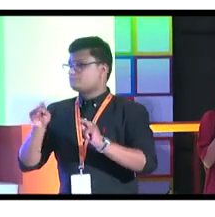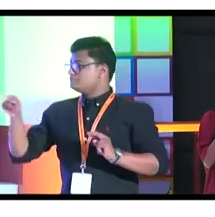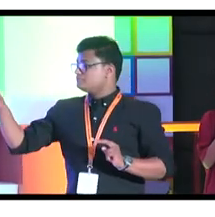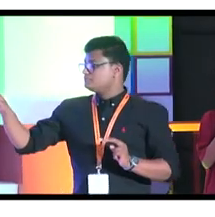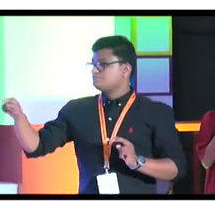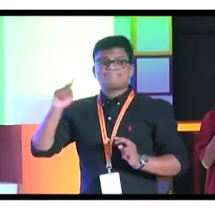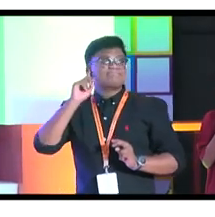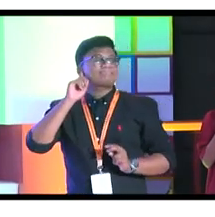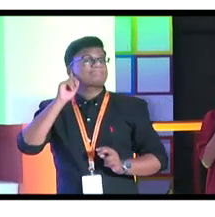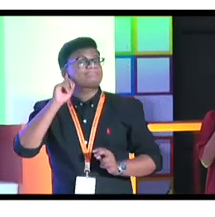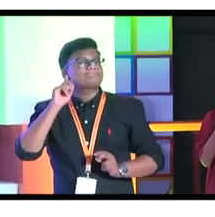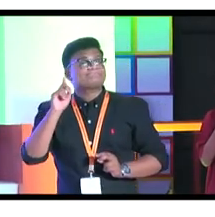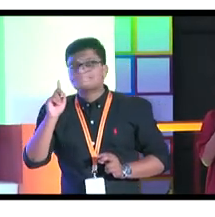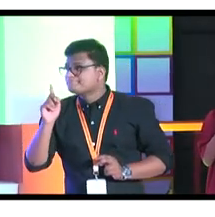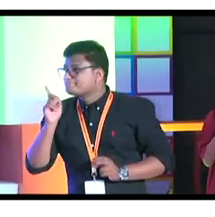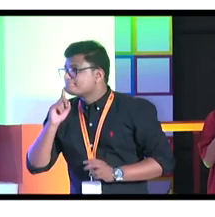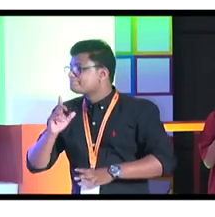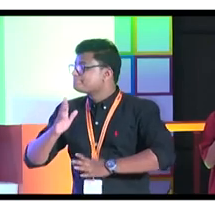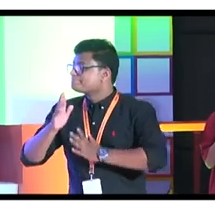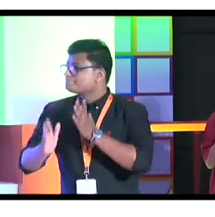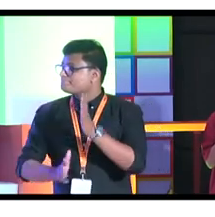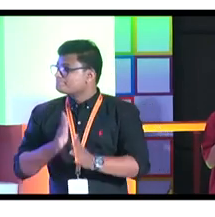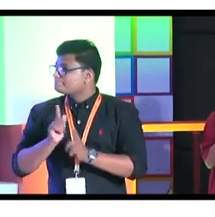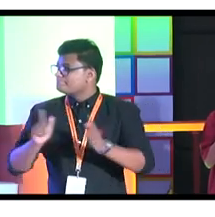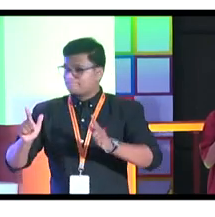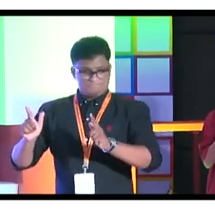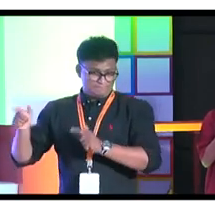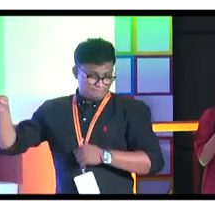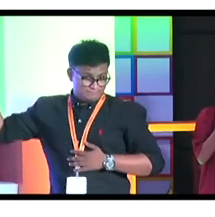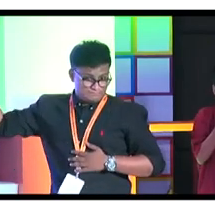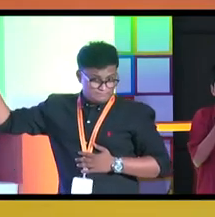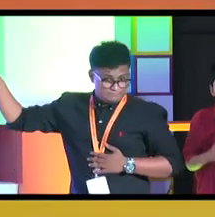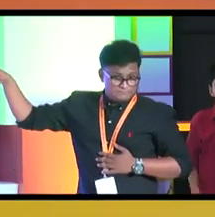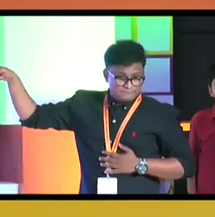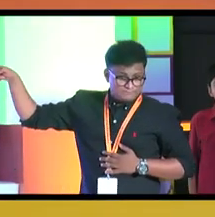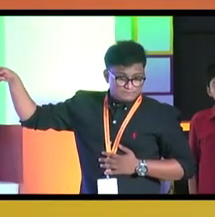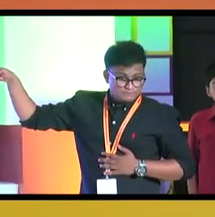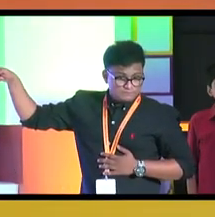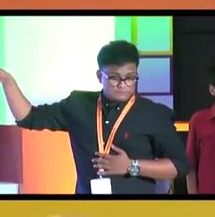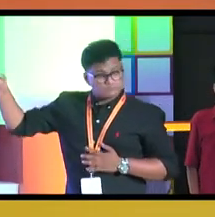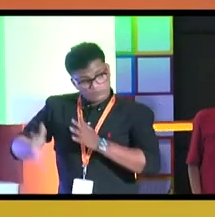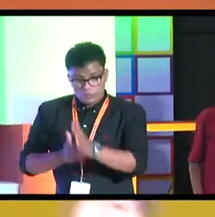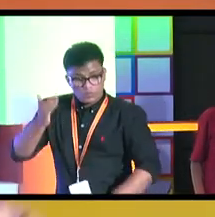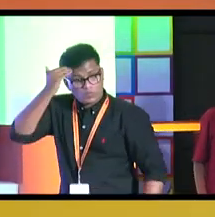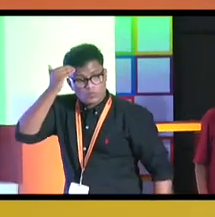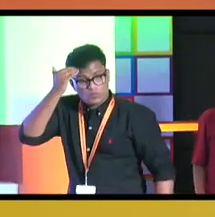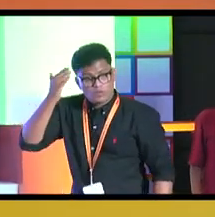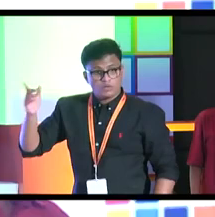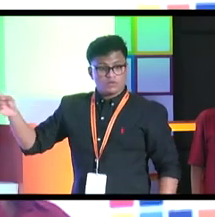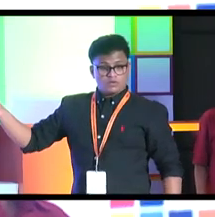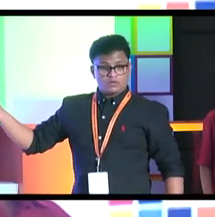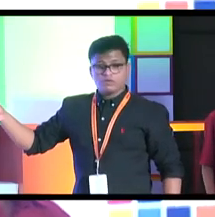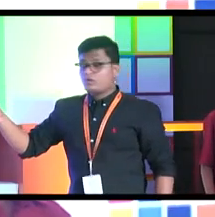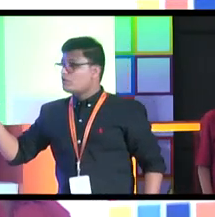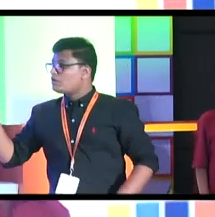डेफ एंड म्यूट बच्ची है इसने साइन लैंग्वेज किया नॉर्मल बच्चे को, यानी उस नॉर्मल बच्चे को साइन लैंग्वेज आती है, और उसने उसको